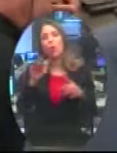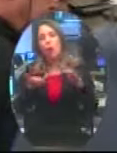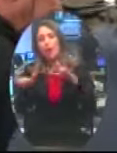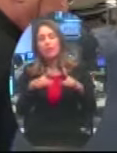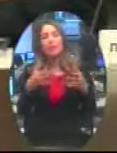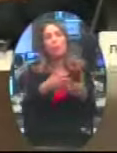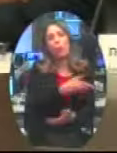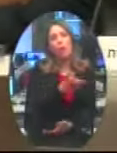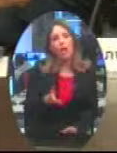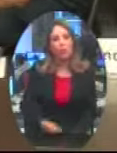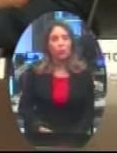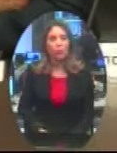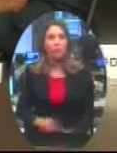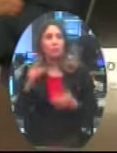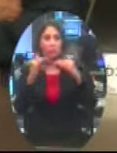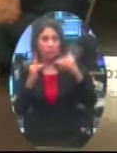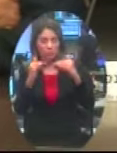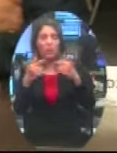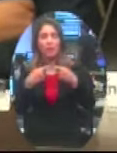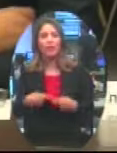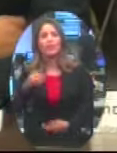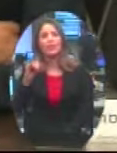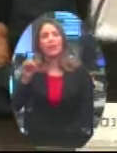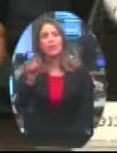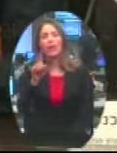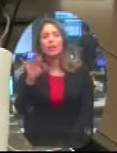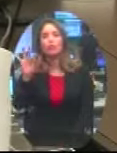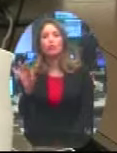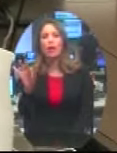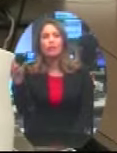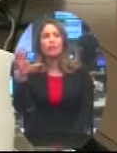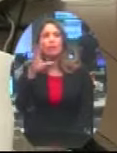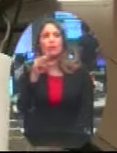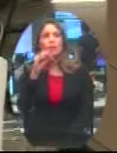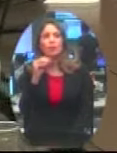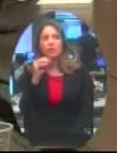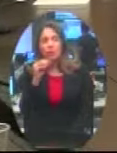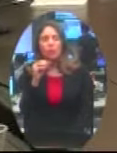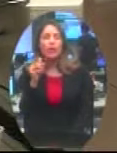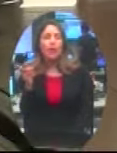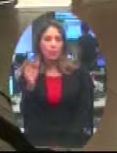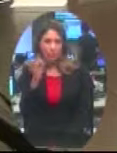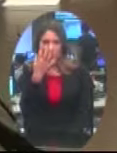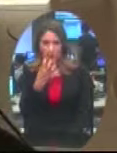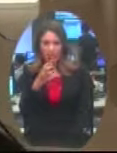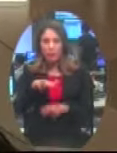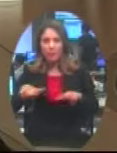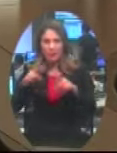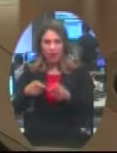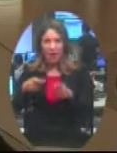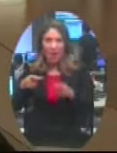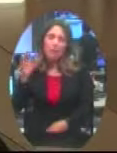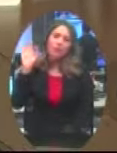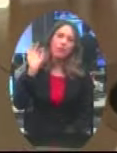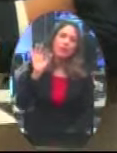חבר הכנסת יצחק וקנין משאס, שדיבר בקול חנוק על מצבם של החקלאים, ואפיים על שלמות הקואליציה אם